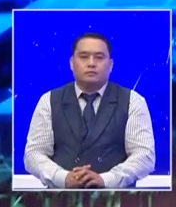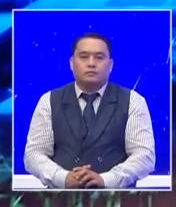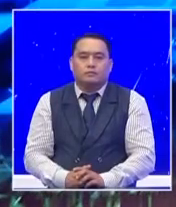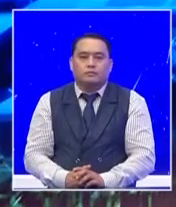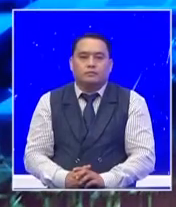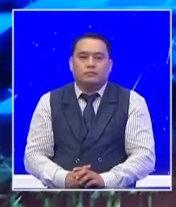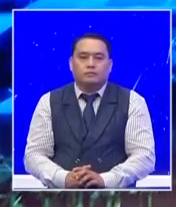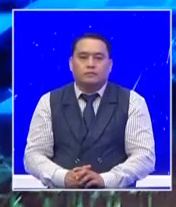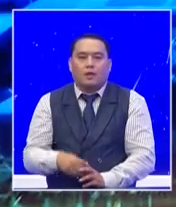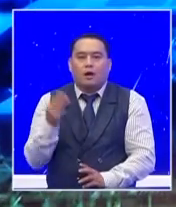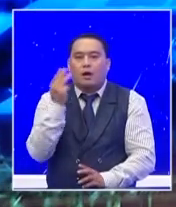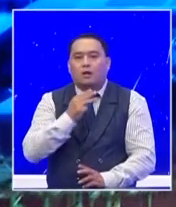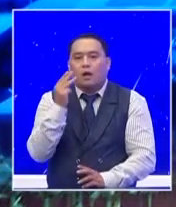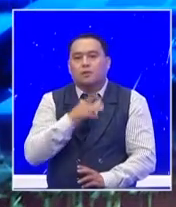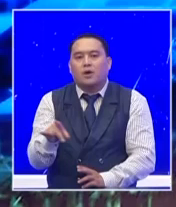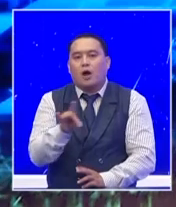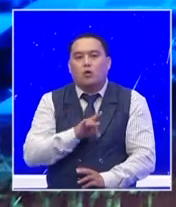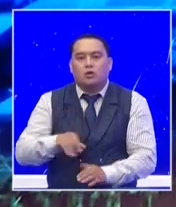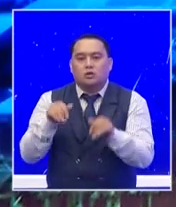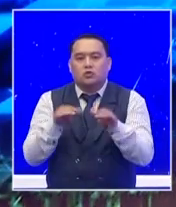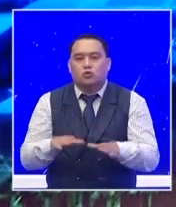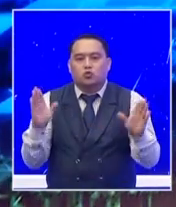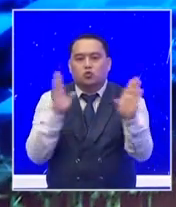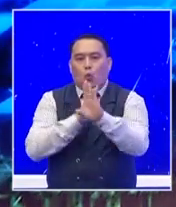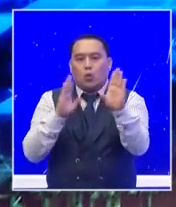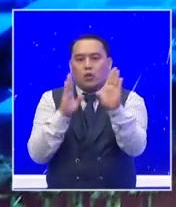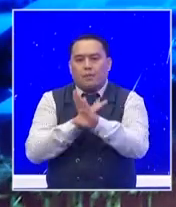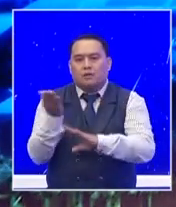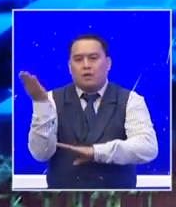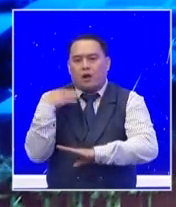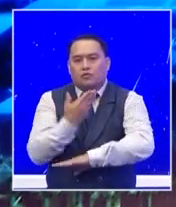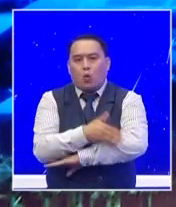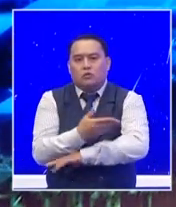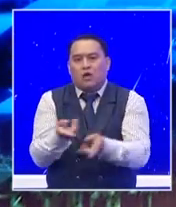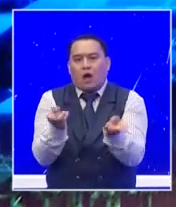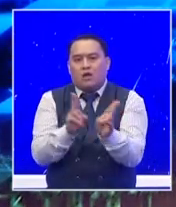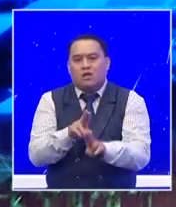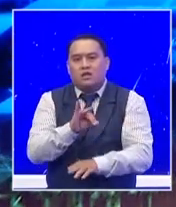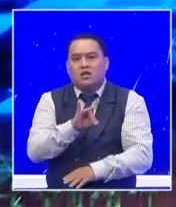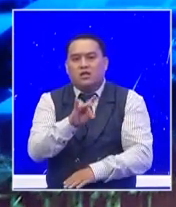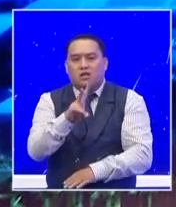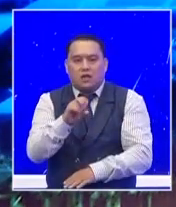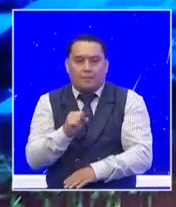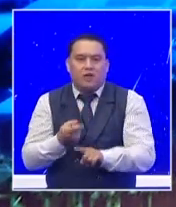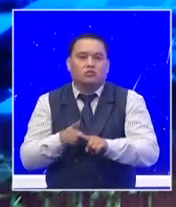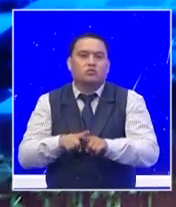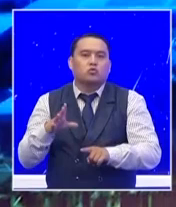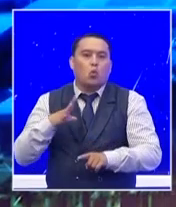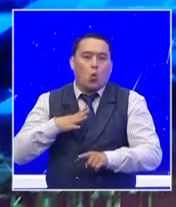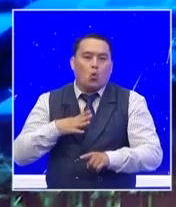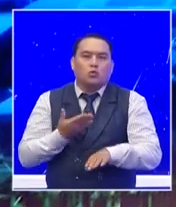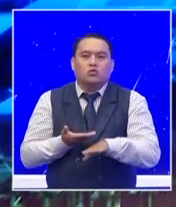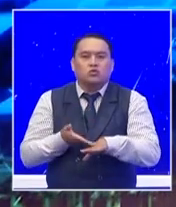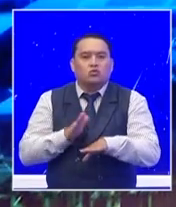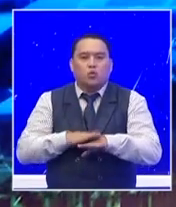Мир не без добрых людей. В Каратальском районе решилась судьба когда-то оставшейся на улице Ирины Вилковой. Несмотря на нынешнее